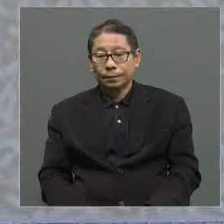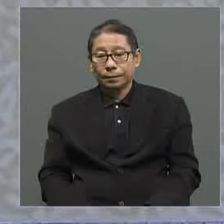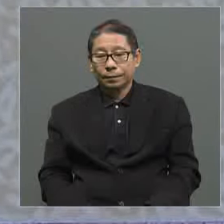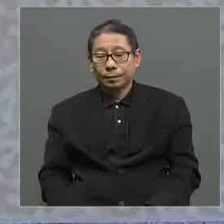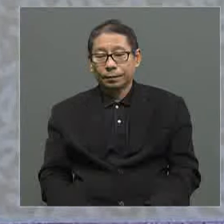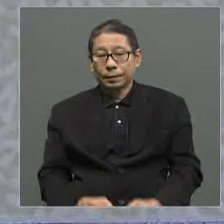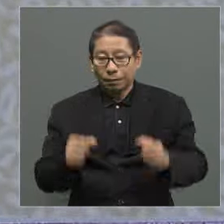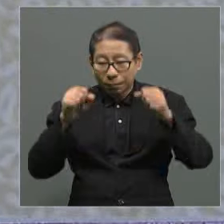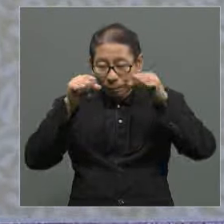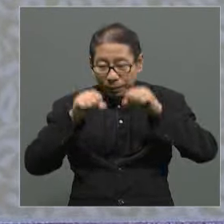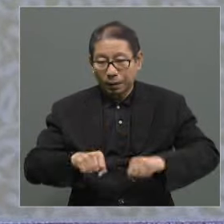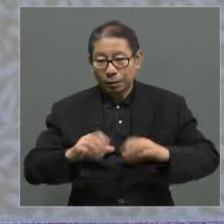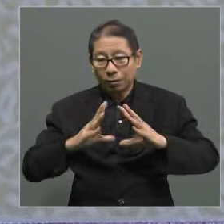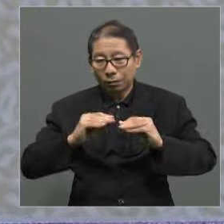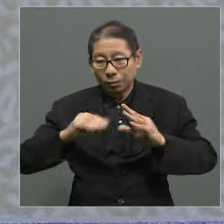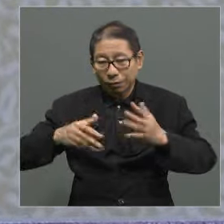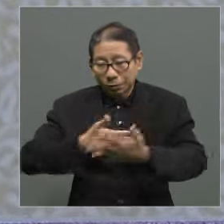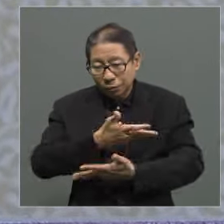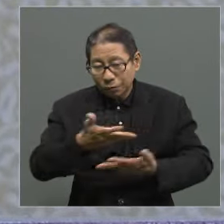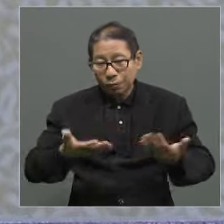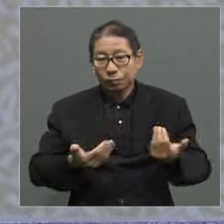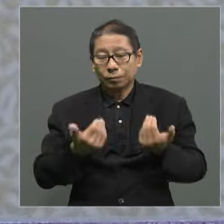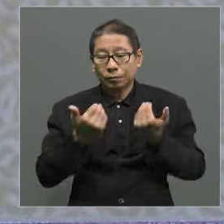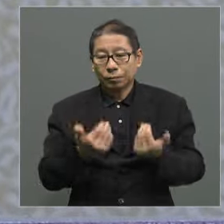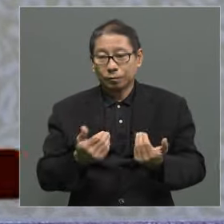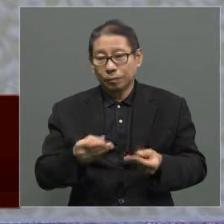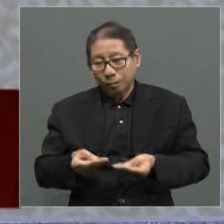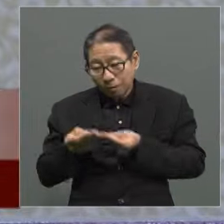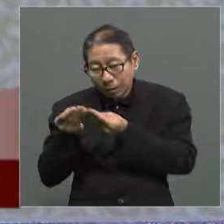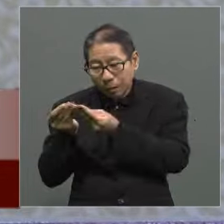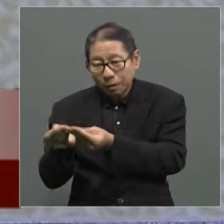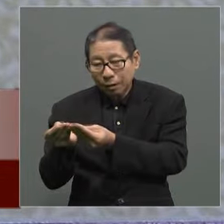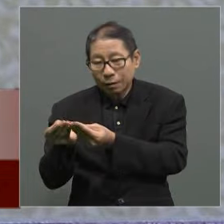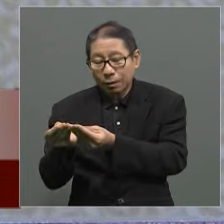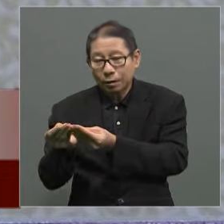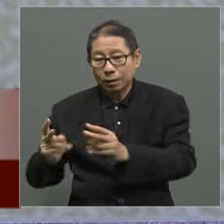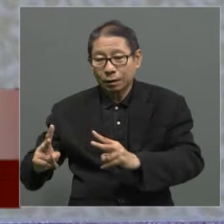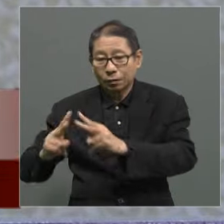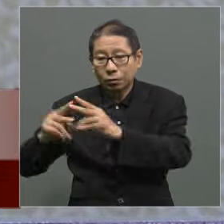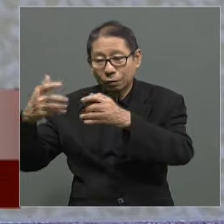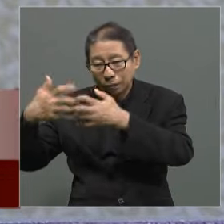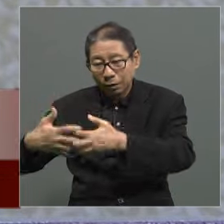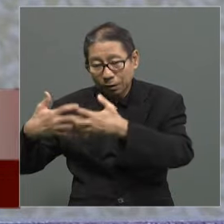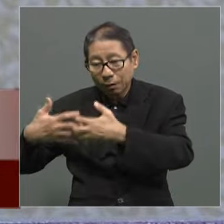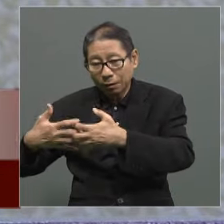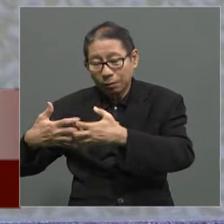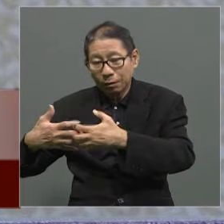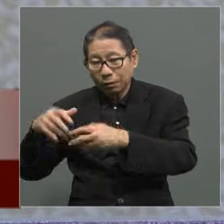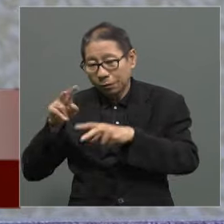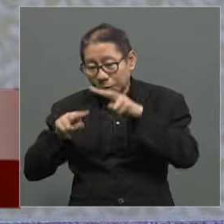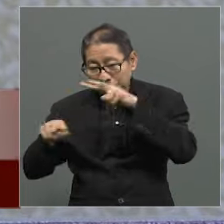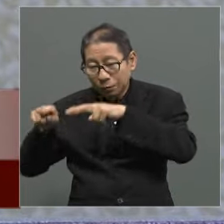มติของที่ประชุมนะครับอีกด้านหนึ่งคือมอบหมายให้กระทรวงอุตสาหกรรมไป